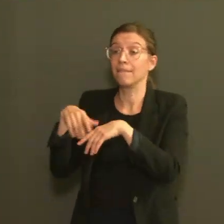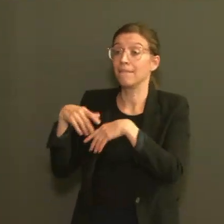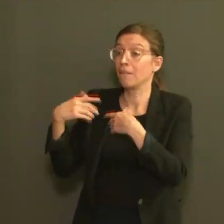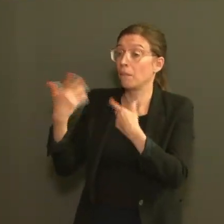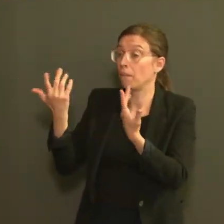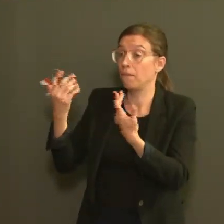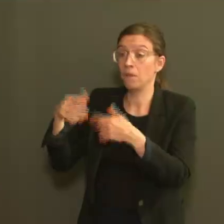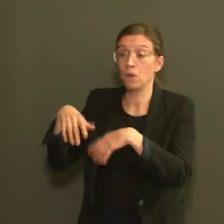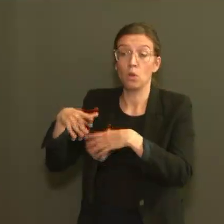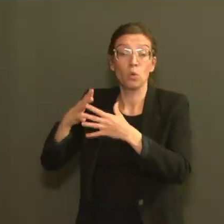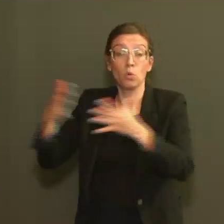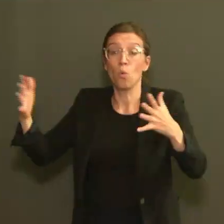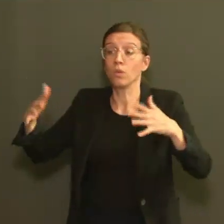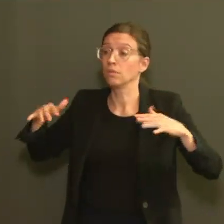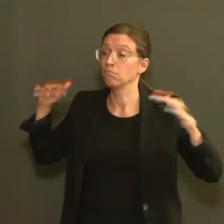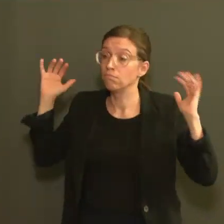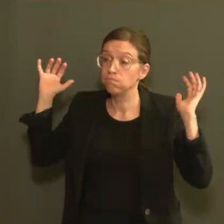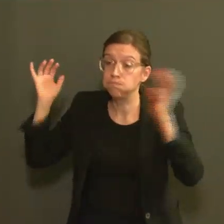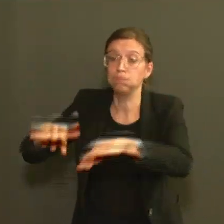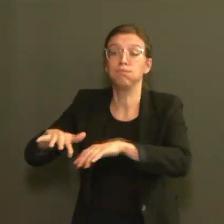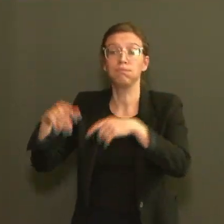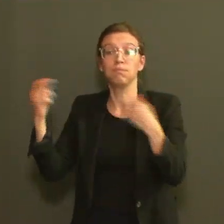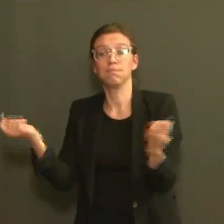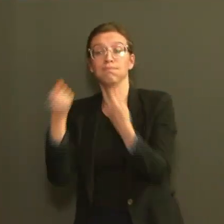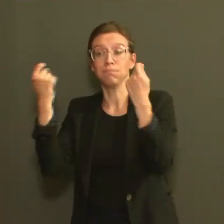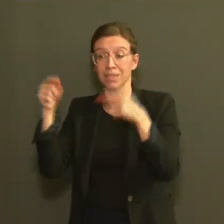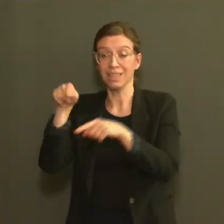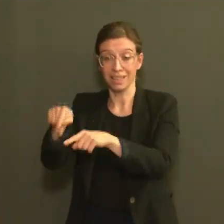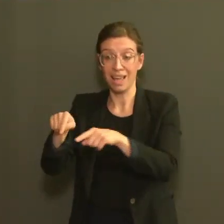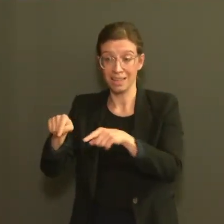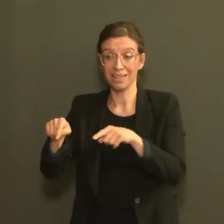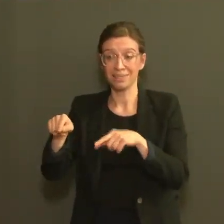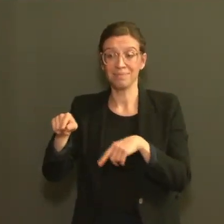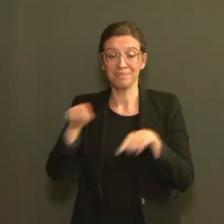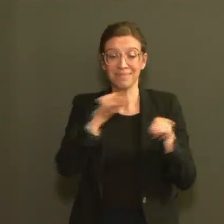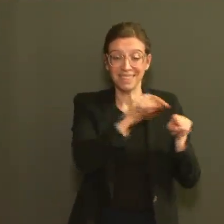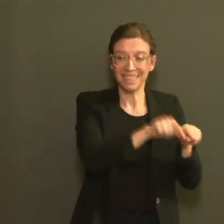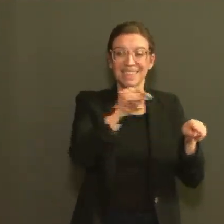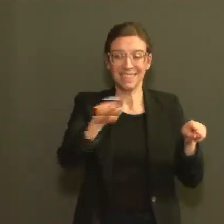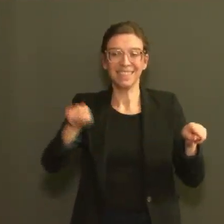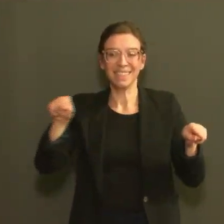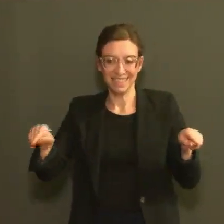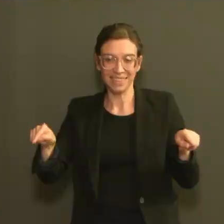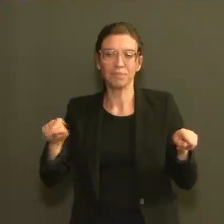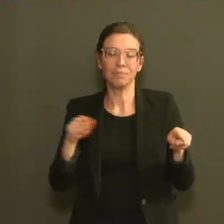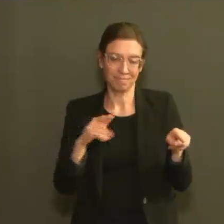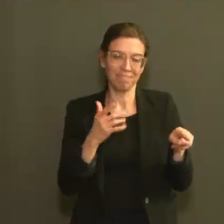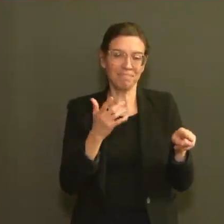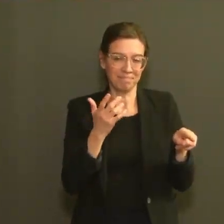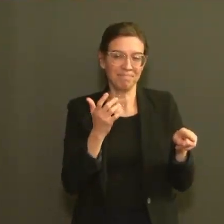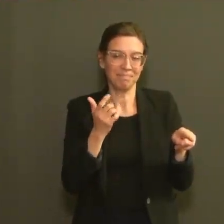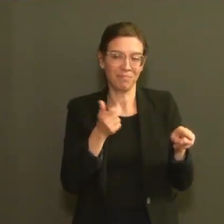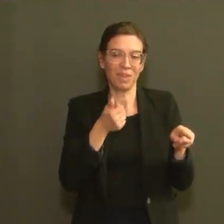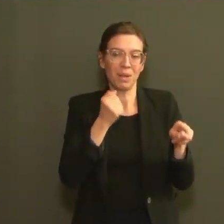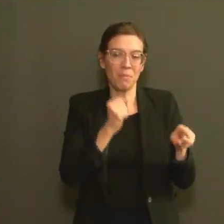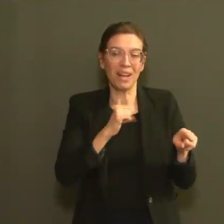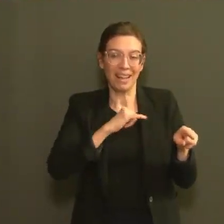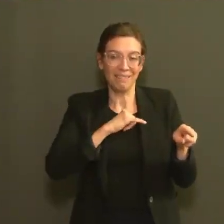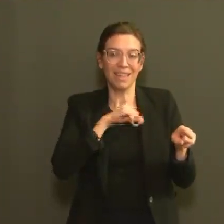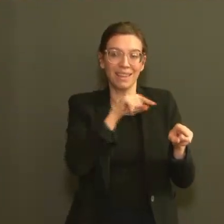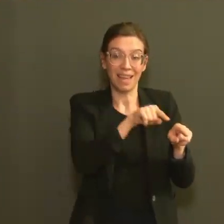precies ligt. Dus die gegevens zijn ook wel beschikbaar, maar dat gaat natuurlijk maar om een fractie van de besmettingen en niet om de